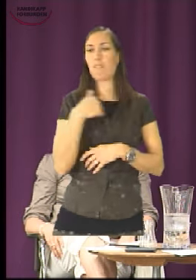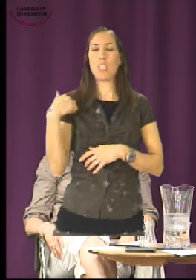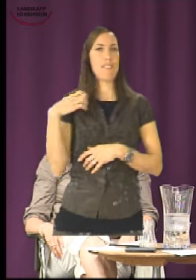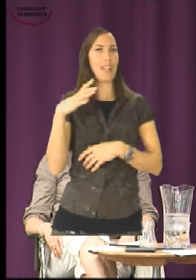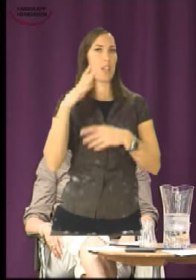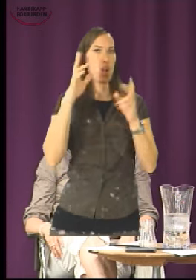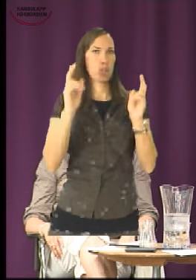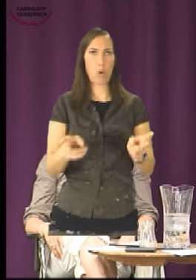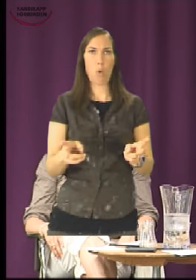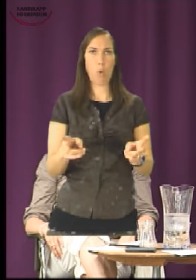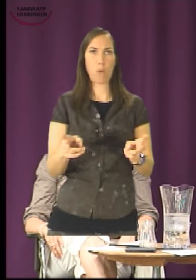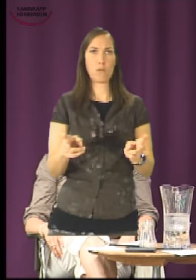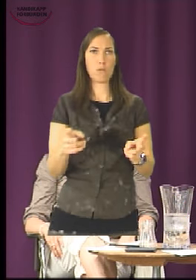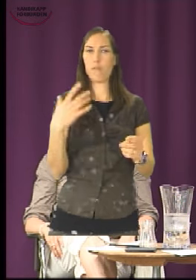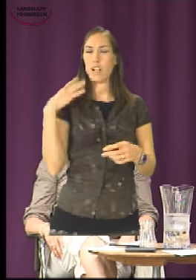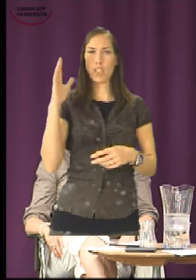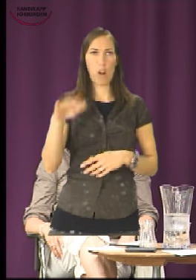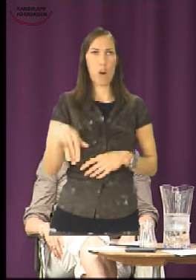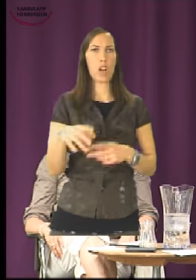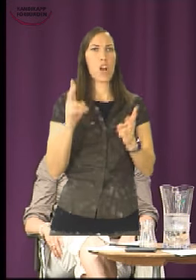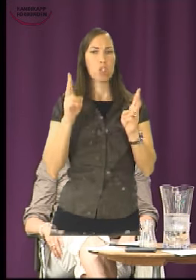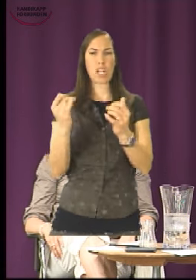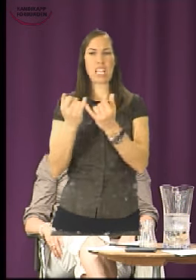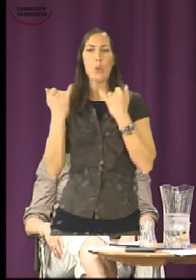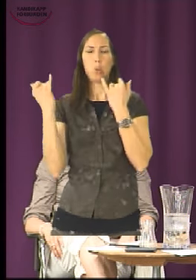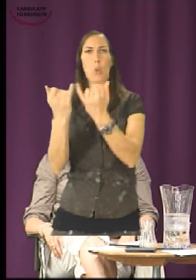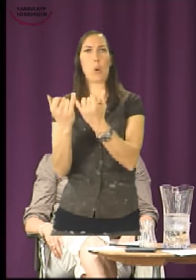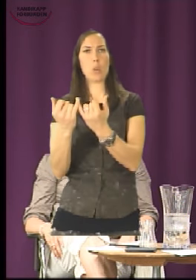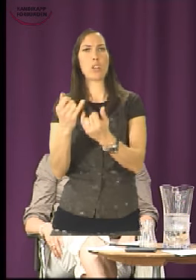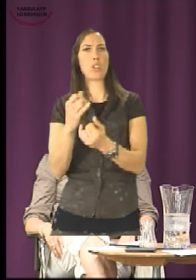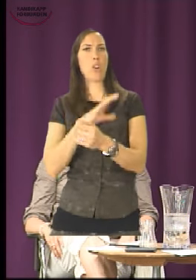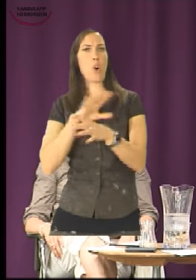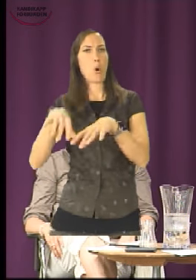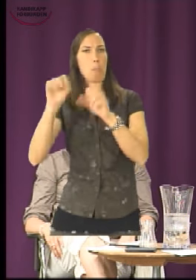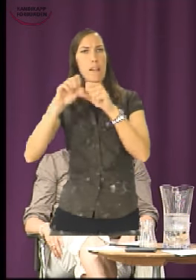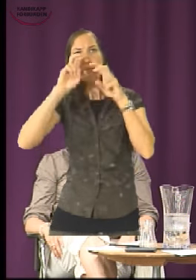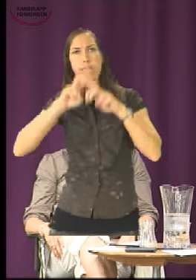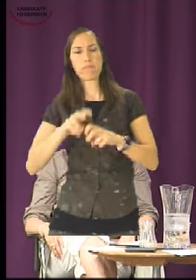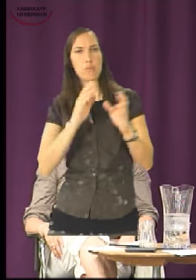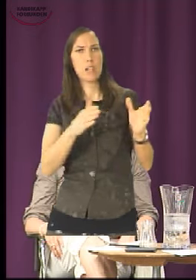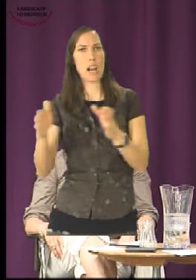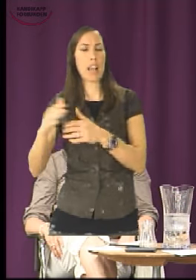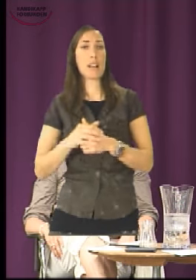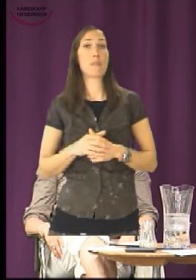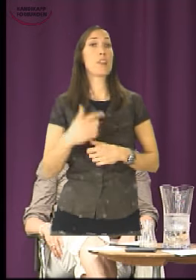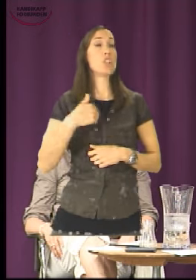är det som en sån här institut ska ha som uppgift. Men jag tycker